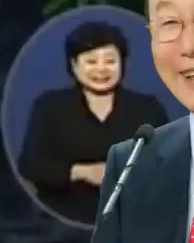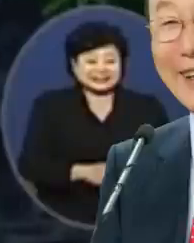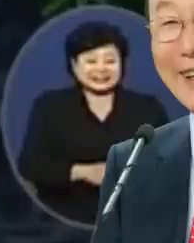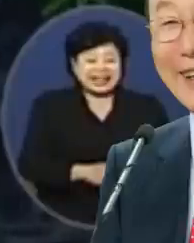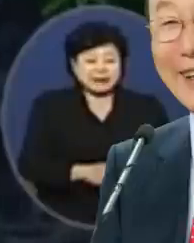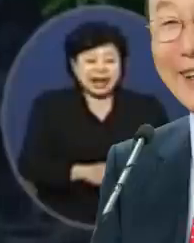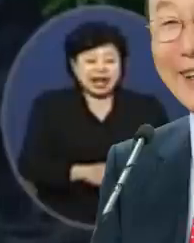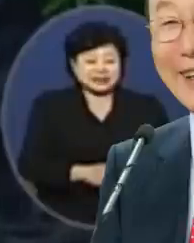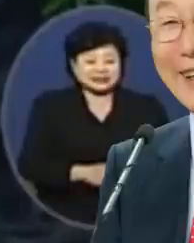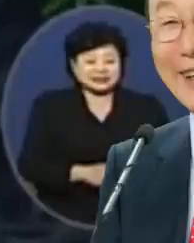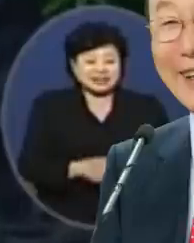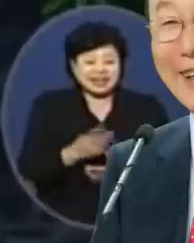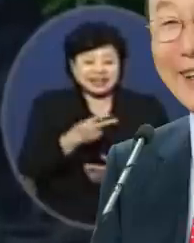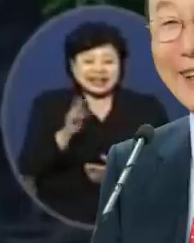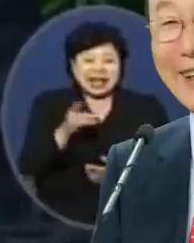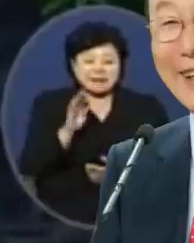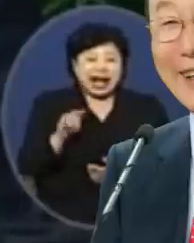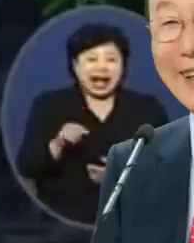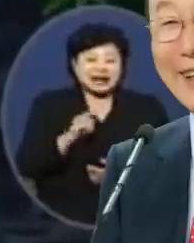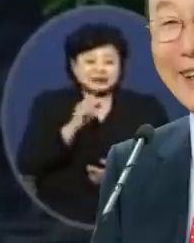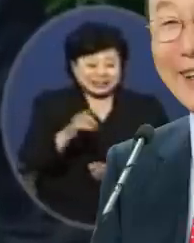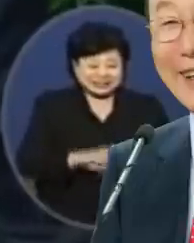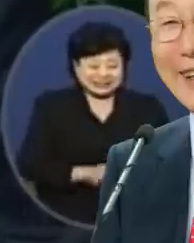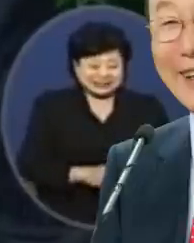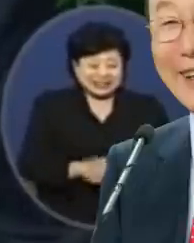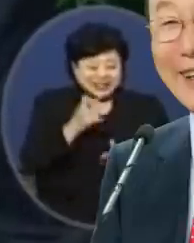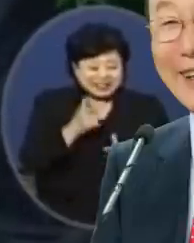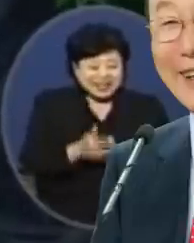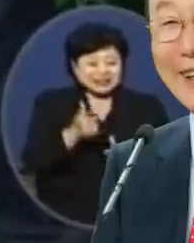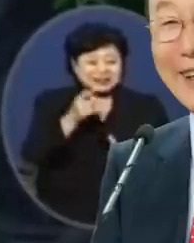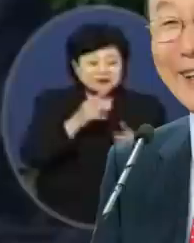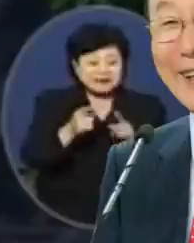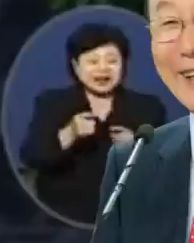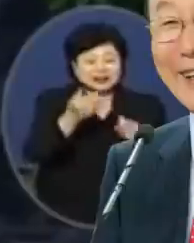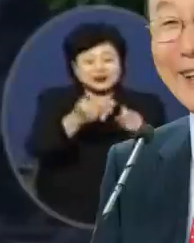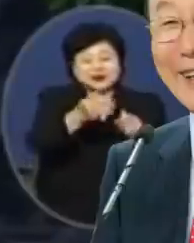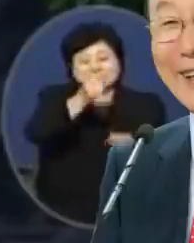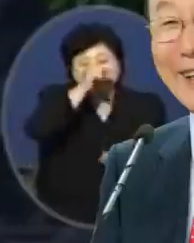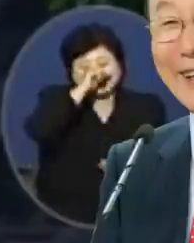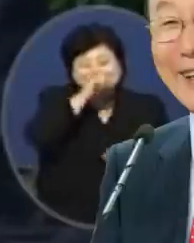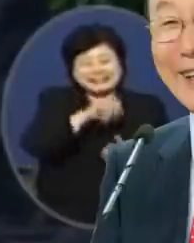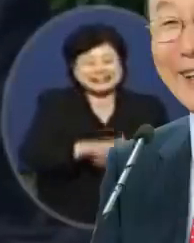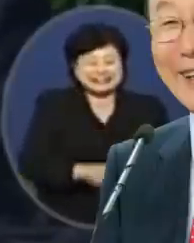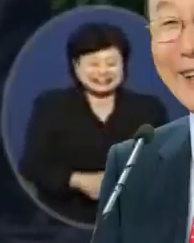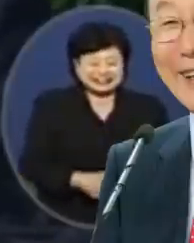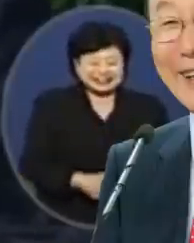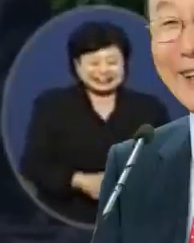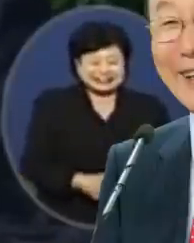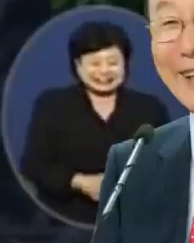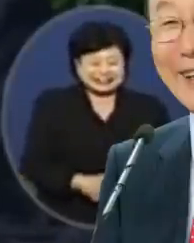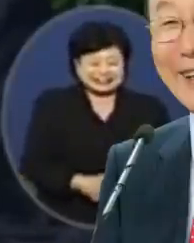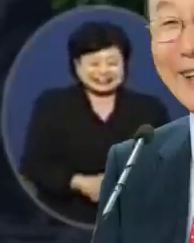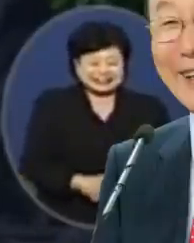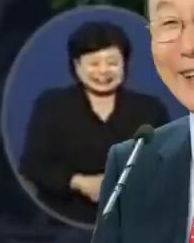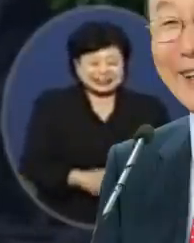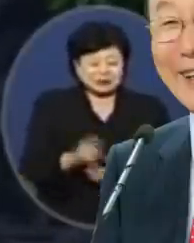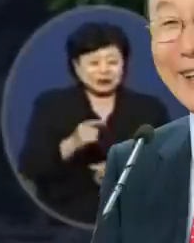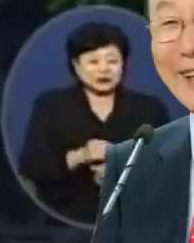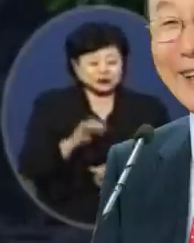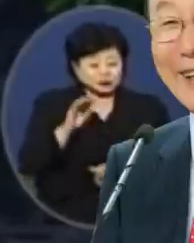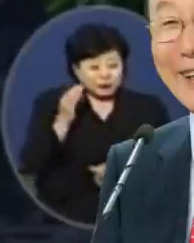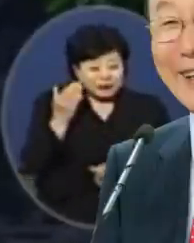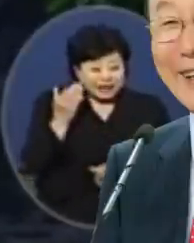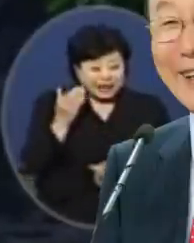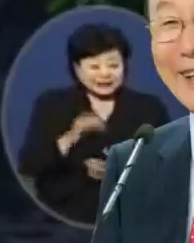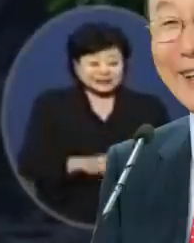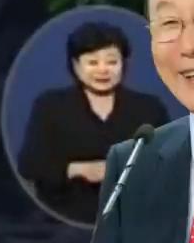저번에 엄청난 일이 생길 거라고 했는데 예수님이 그 말을 해줬으면 참 좋을 뻔 당했어요. 그러면 무엇이 된다